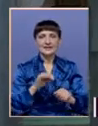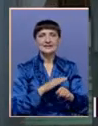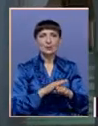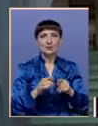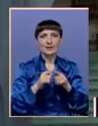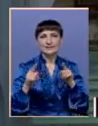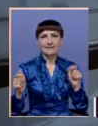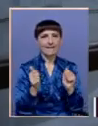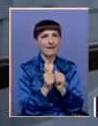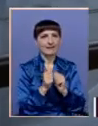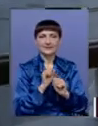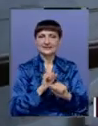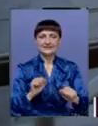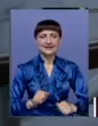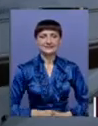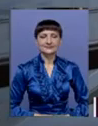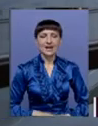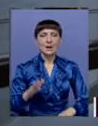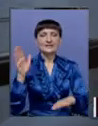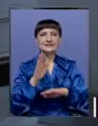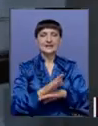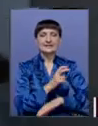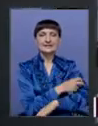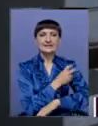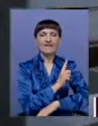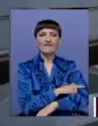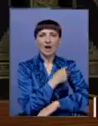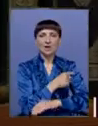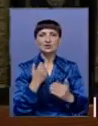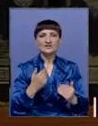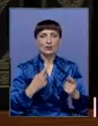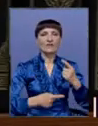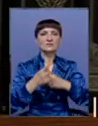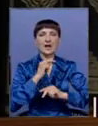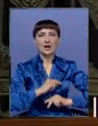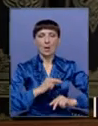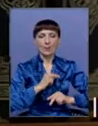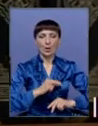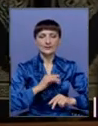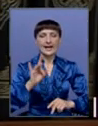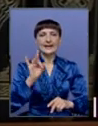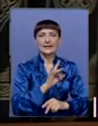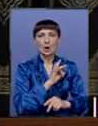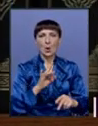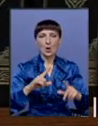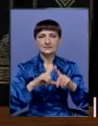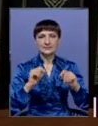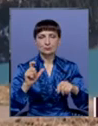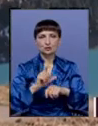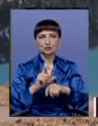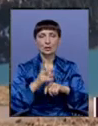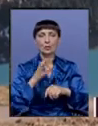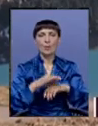врача города сегодня возобновилась деятельность религиозных учреждений. Однако проведение в них коллективных молитв все еще остается под строгим